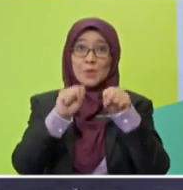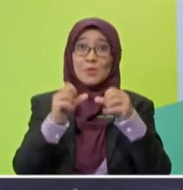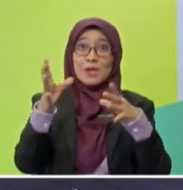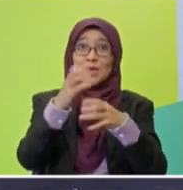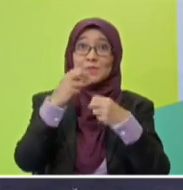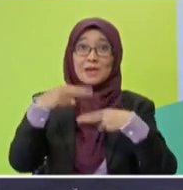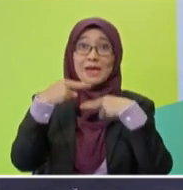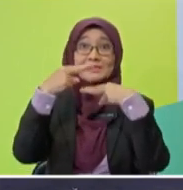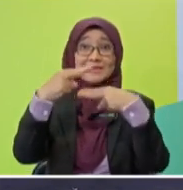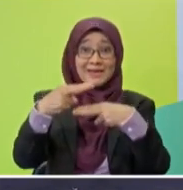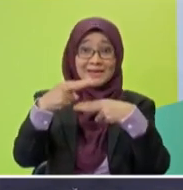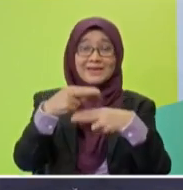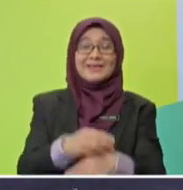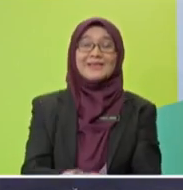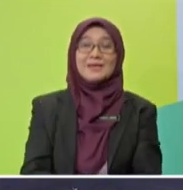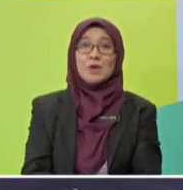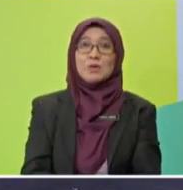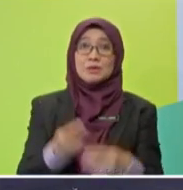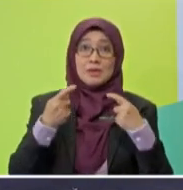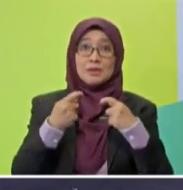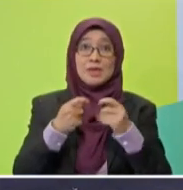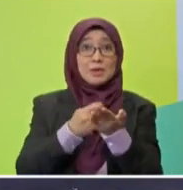hmm kita terus main lagi lah terus